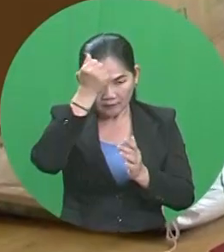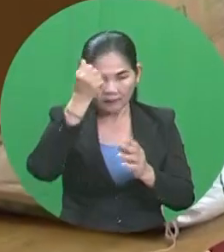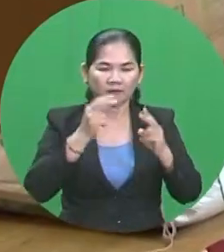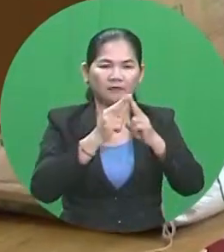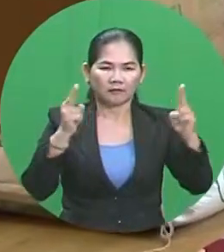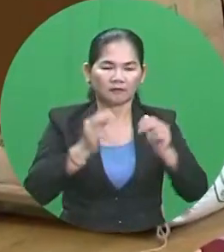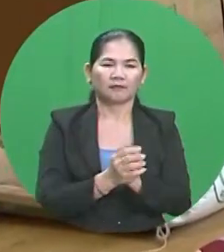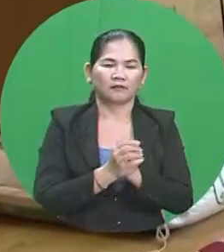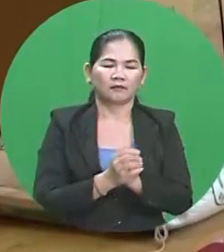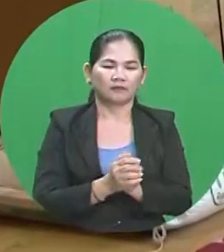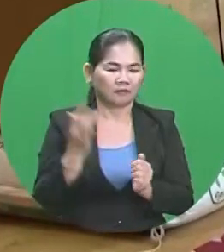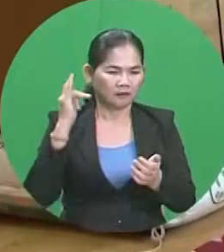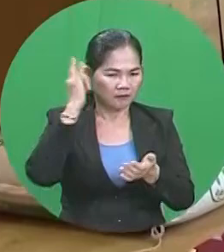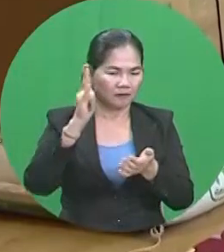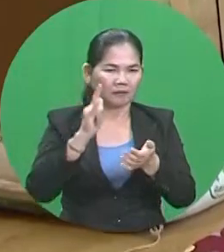ដោយសេចក្តីនឹករលឹកយ៉ាងជ្រាលជ្រៅជាទីបំផុត